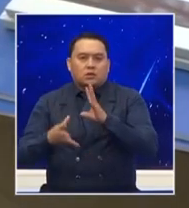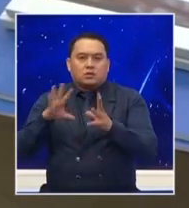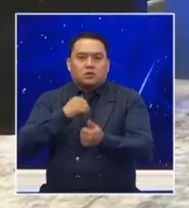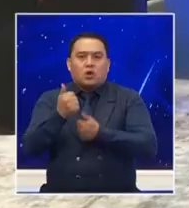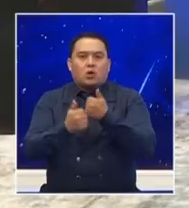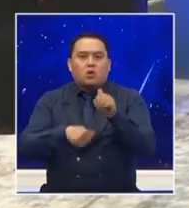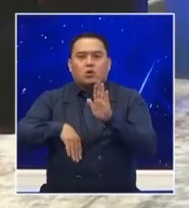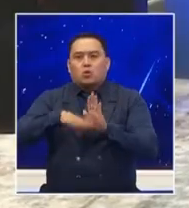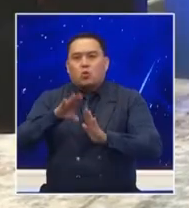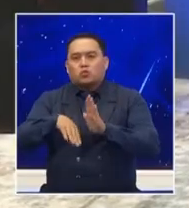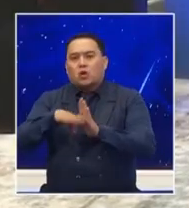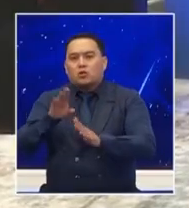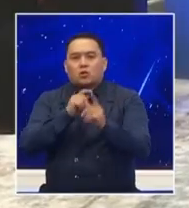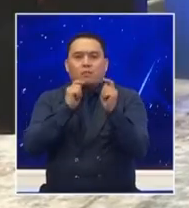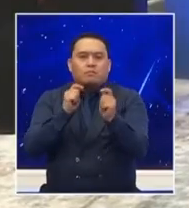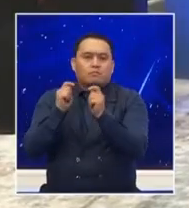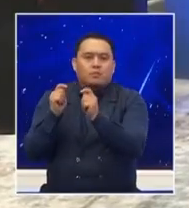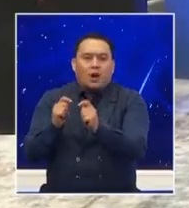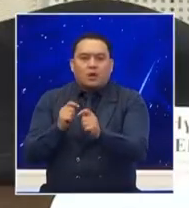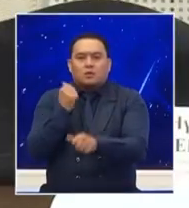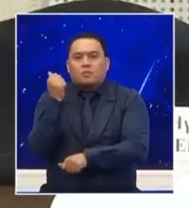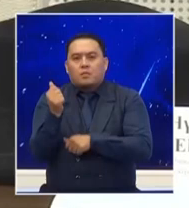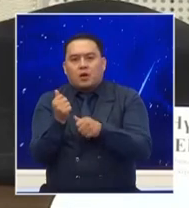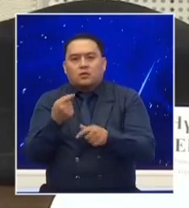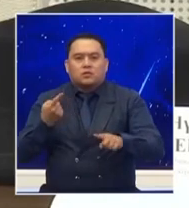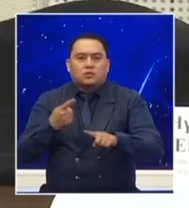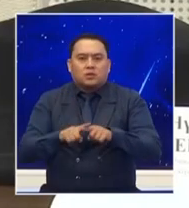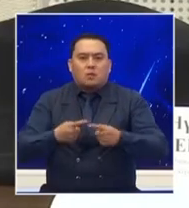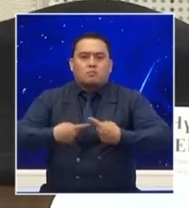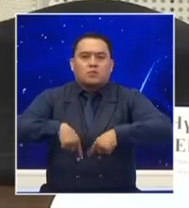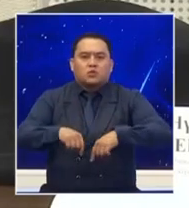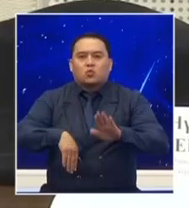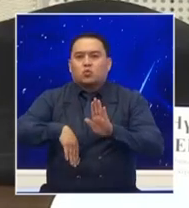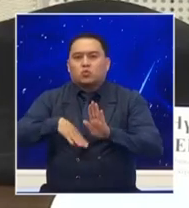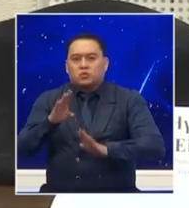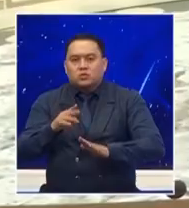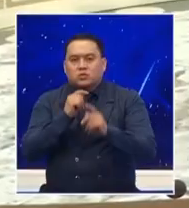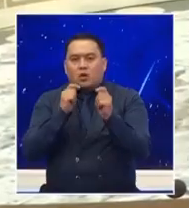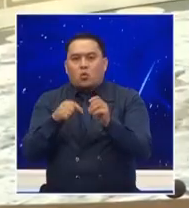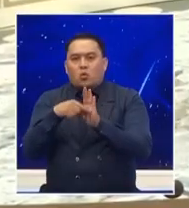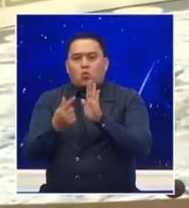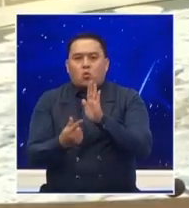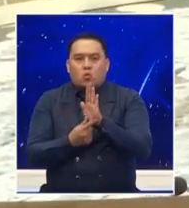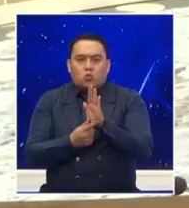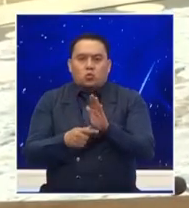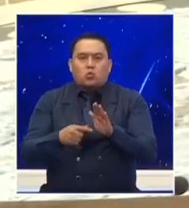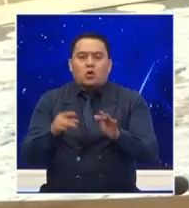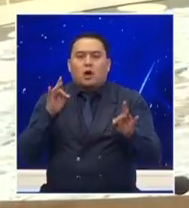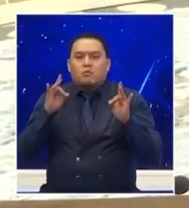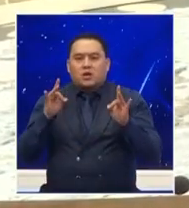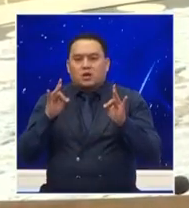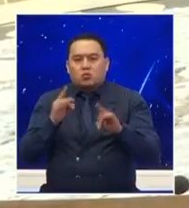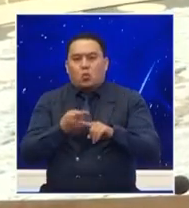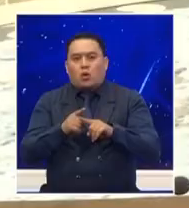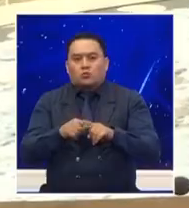бойынша үздіктер марапатталды. Олардың материалдық техникалық базасын нығайту мақсатында сыйлыққа 17 дыбыс ұлғайтқыш аппаратурасы